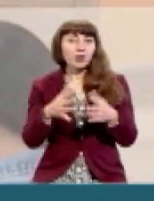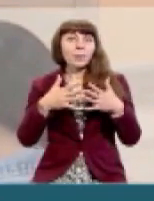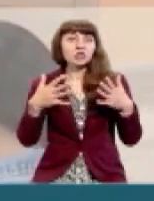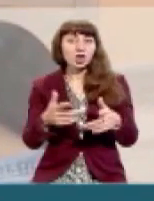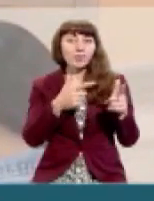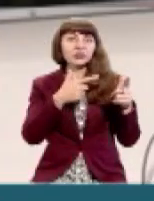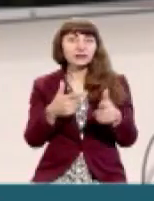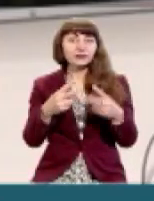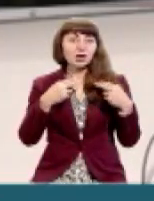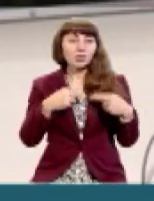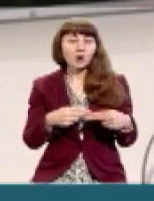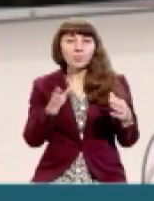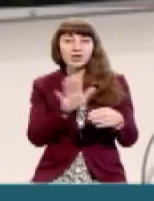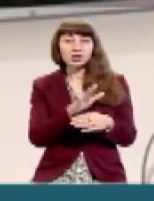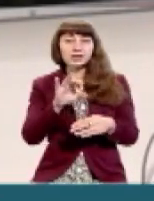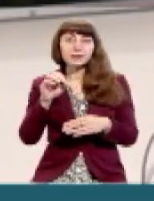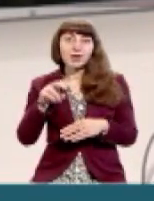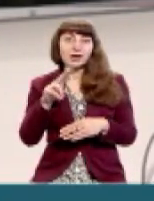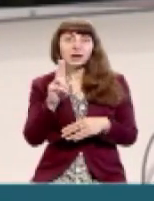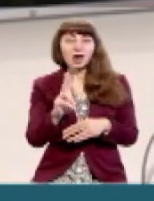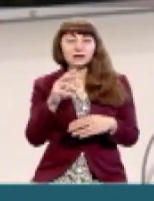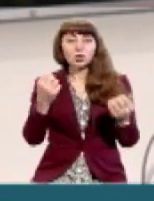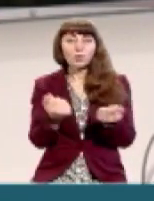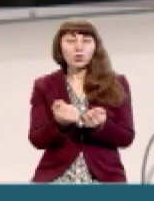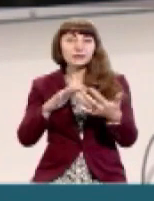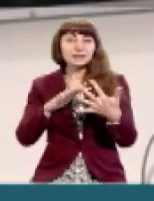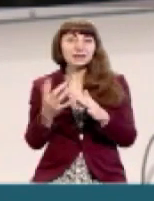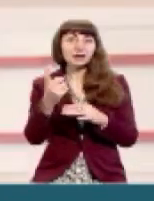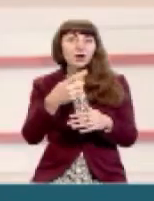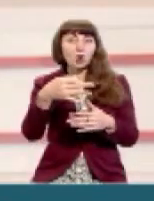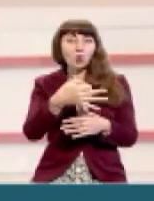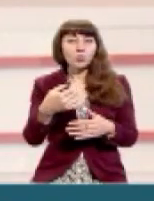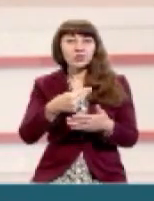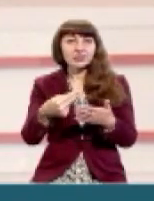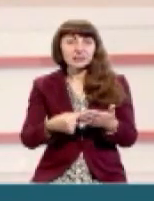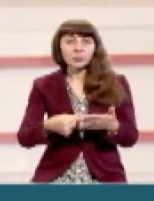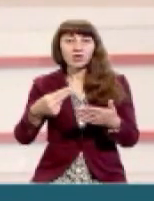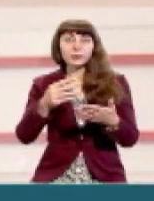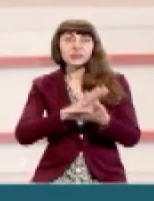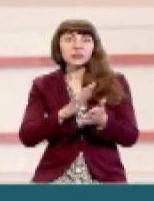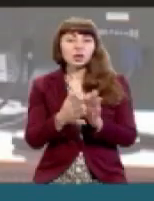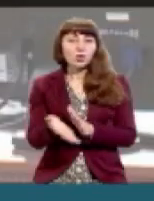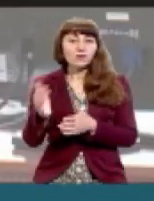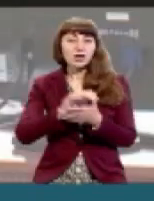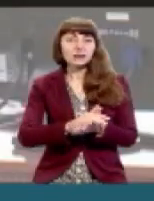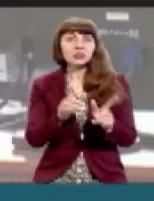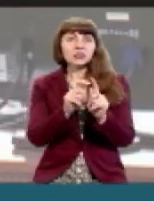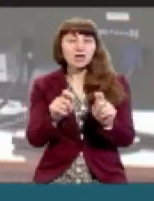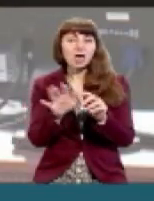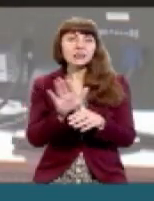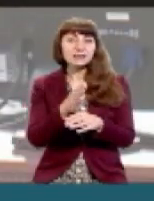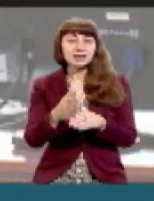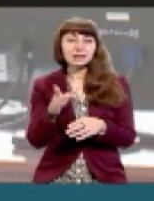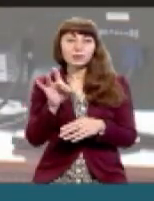подготовительная работа между СПК табула управлением сельского хозяйства области был подписан договор о сотрудничестве создан отдельный